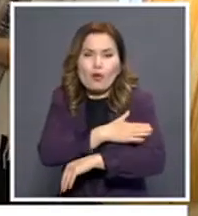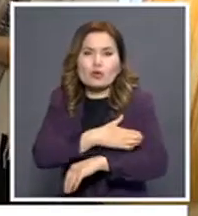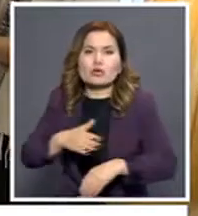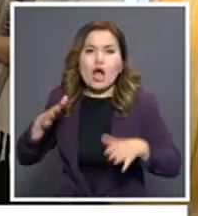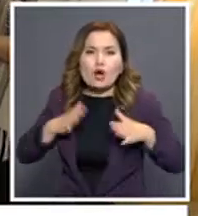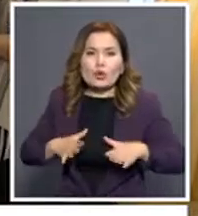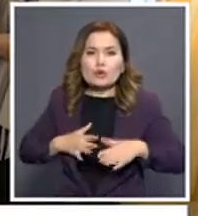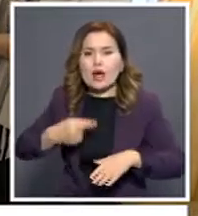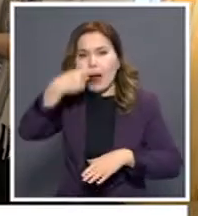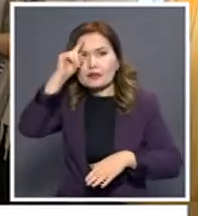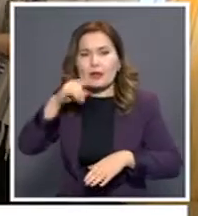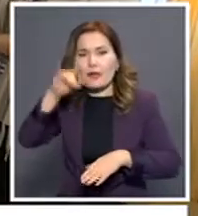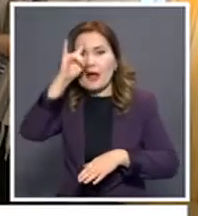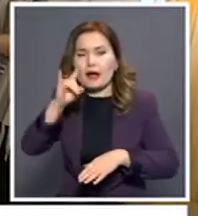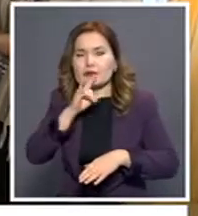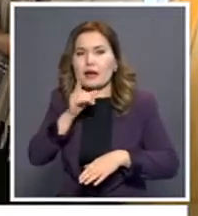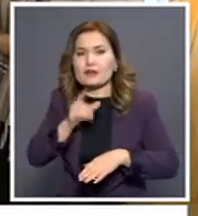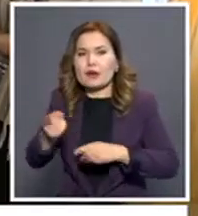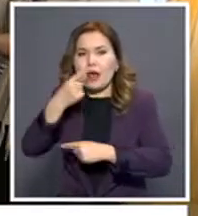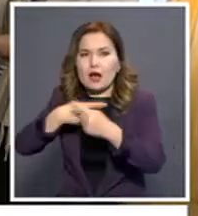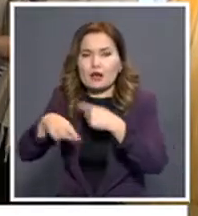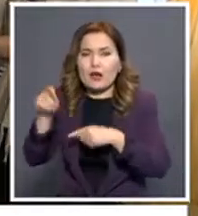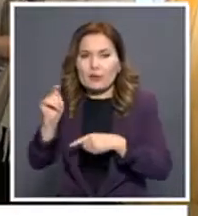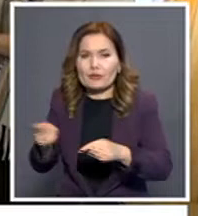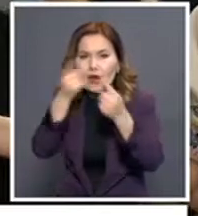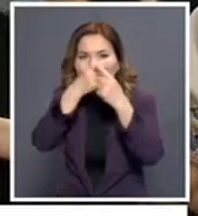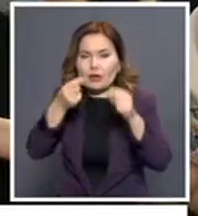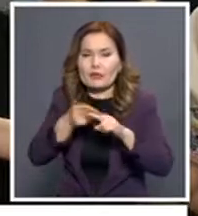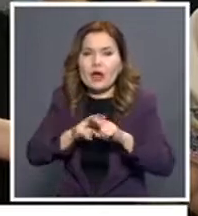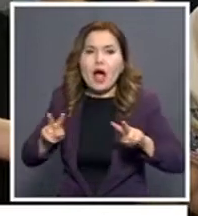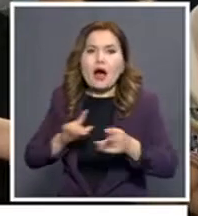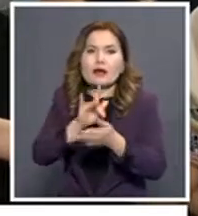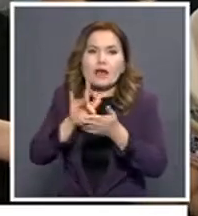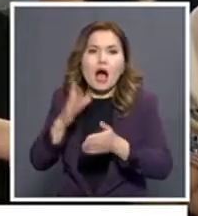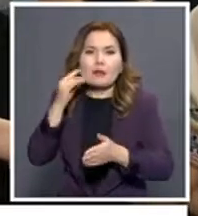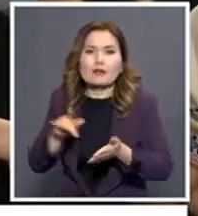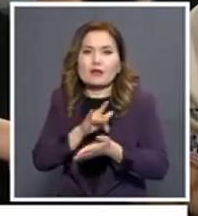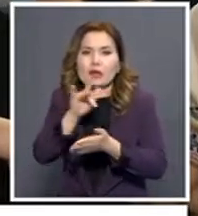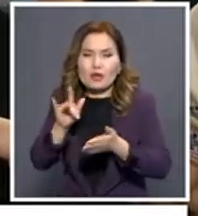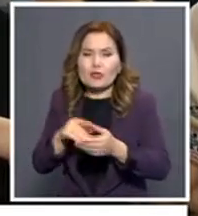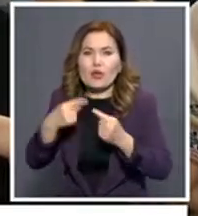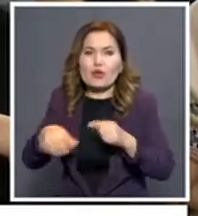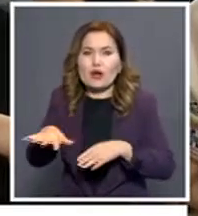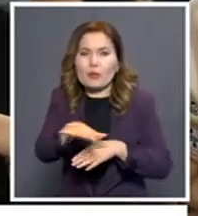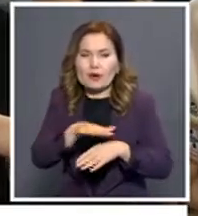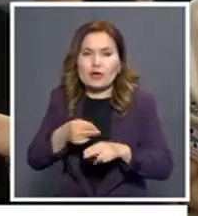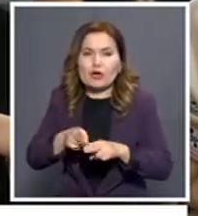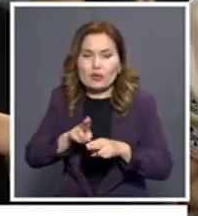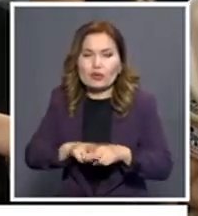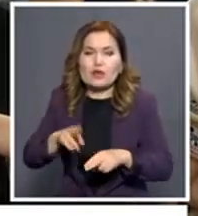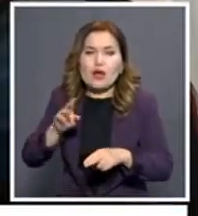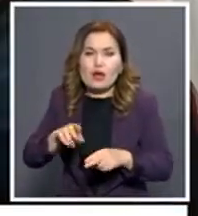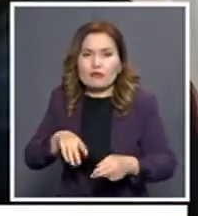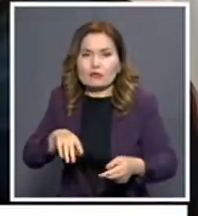және Әзірбайжаннан қазақстандықтарды қайтаратынын мәлімдеді. Олар Нұр-Султан мен Алматы қалаларынан өзге өңірлерге орналастырылатын